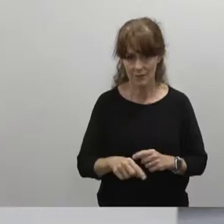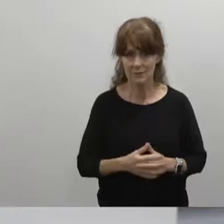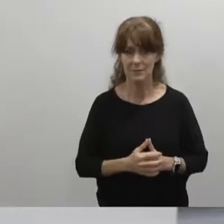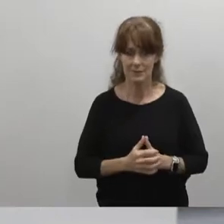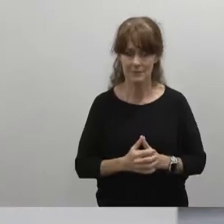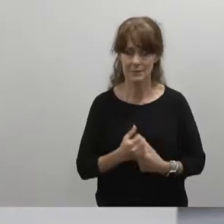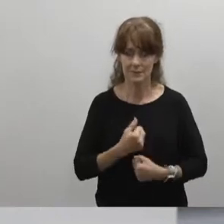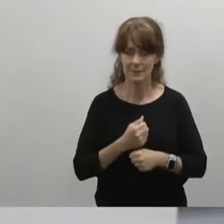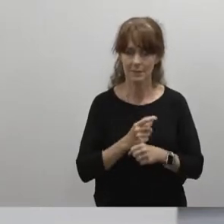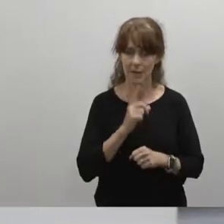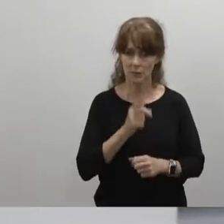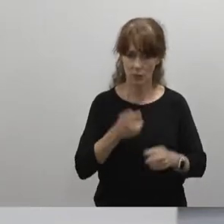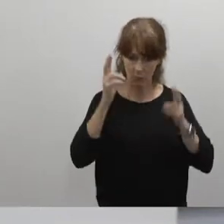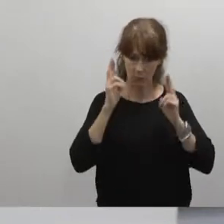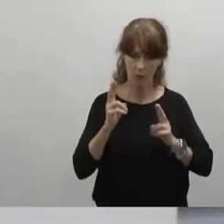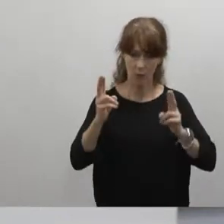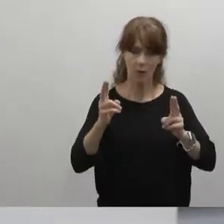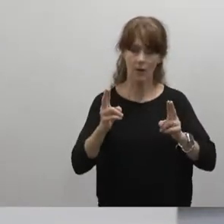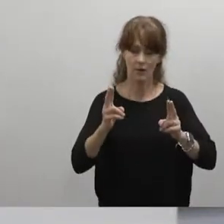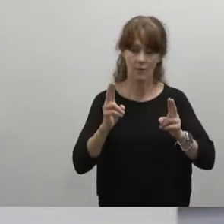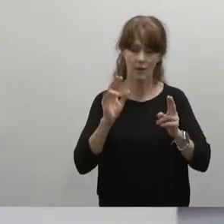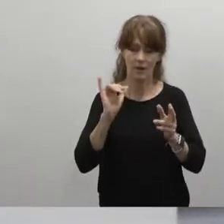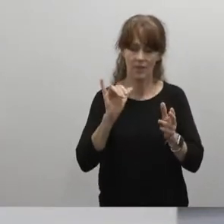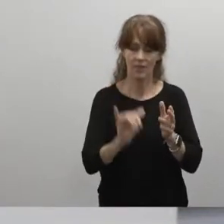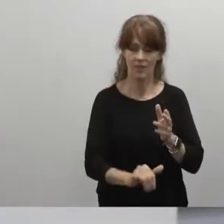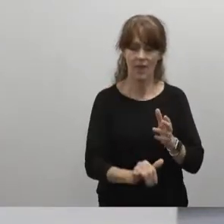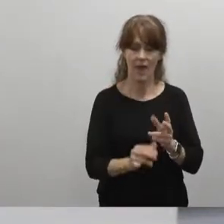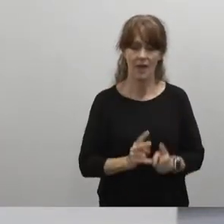dương từ thuê ná